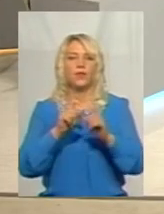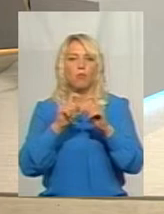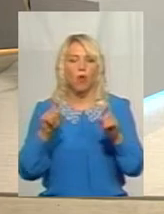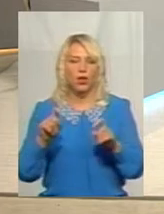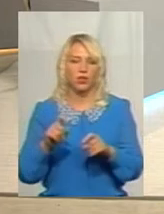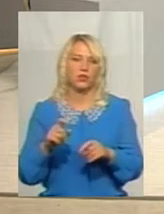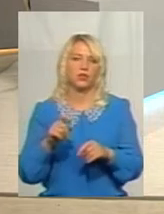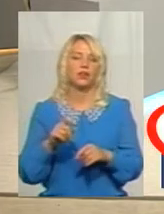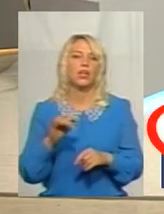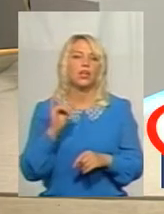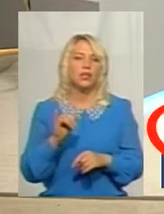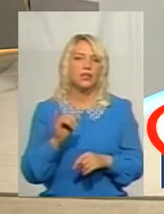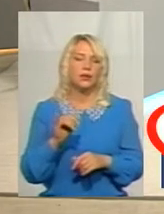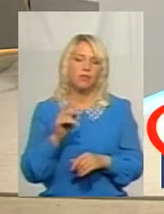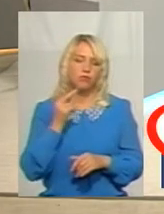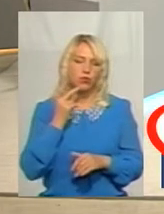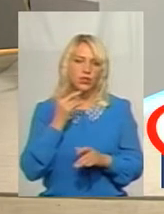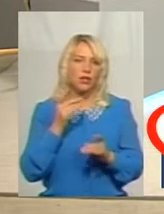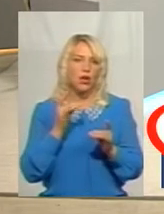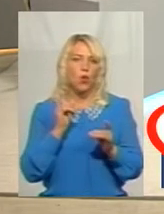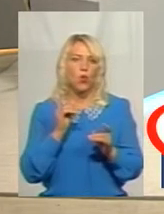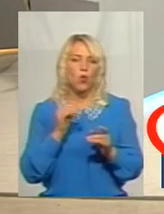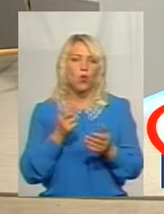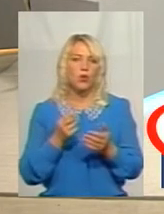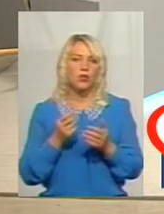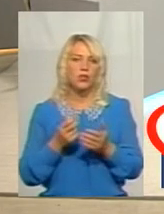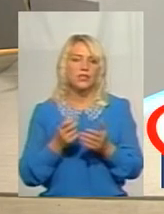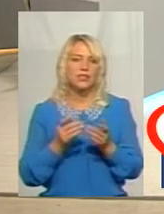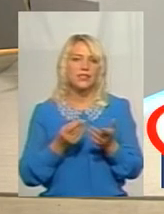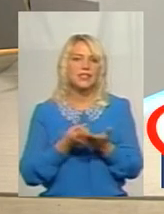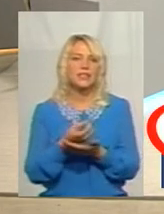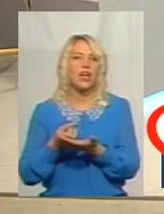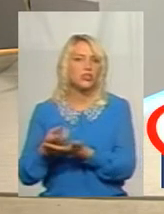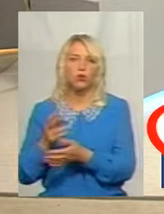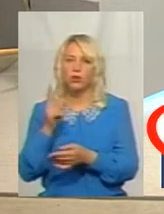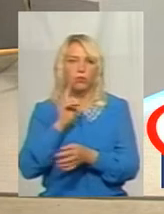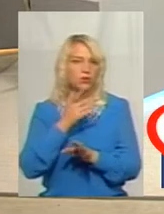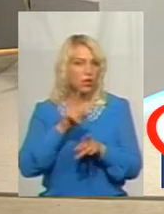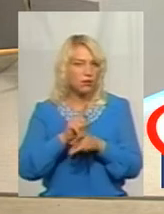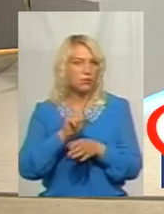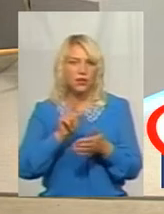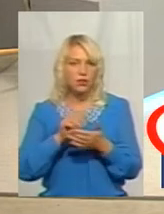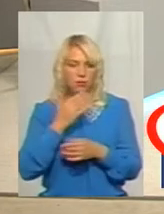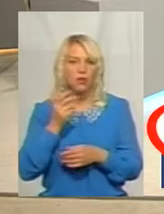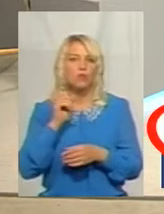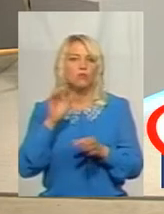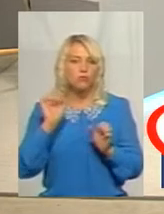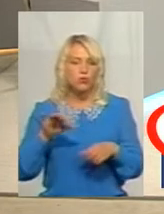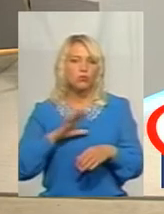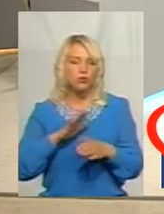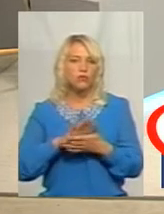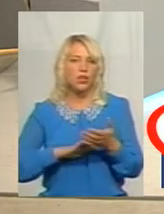Вже поки що, правда, в стаціонарах таке питання не виникає, але можливо, що воно і в подальшому, і в стаціонарах буде